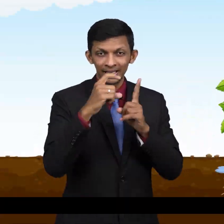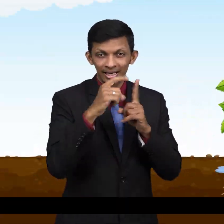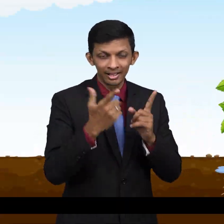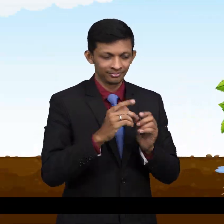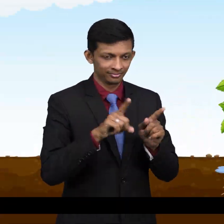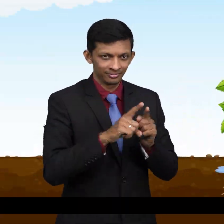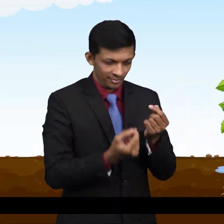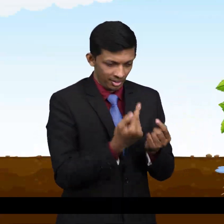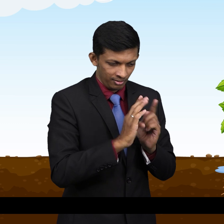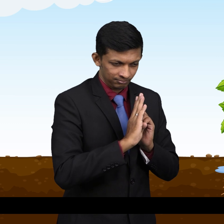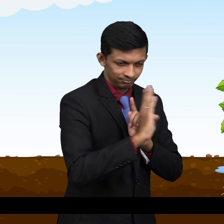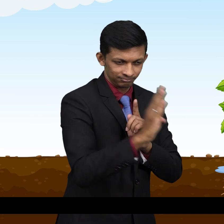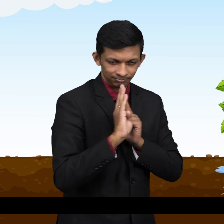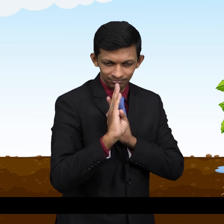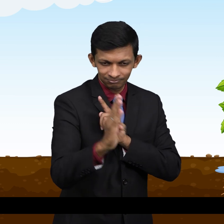ड्रिप सिंचाई,